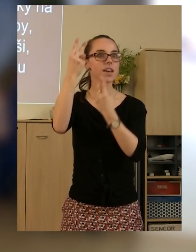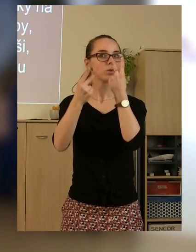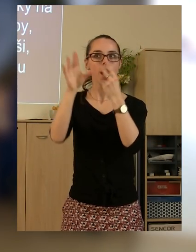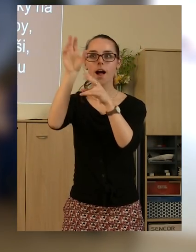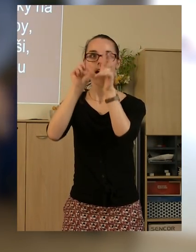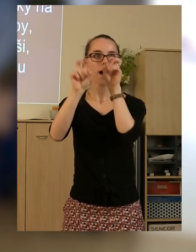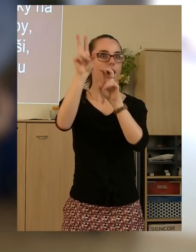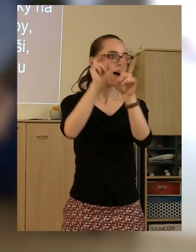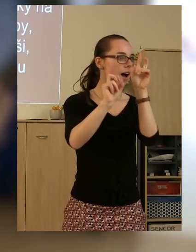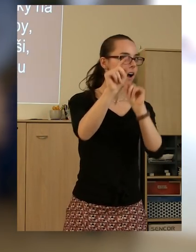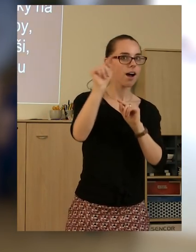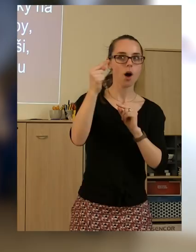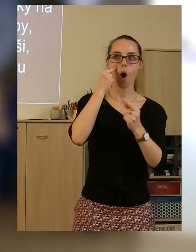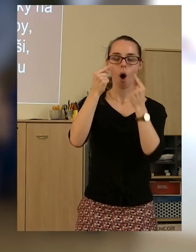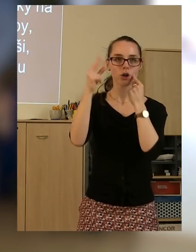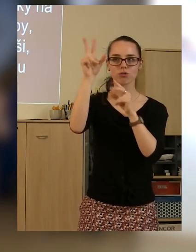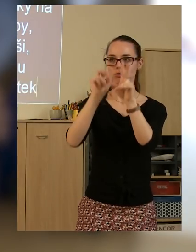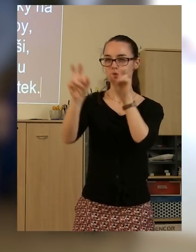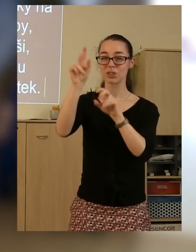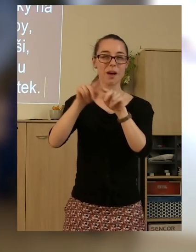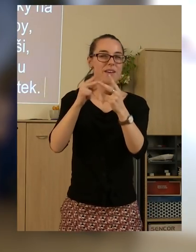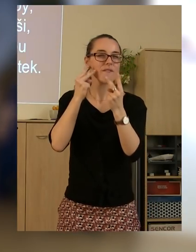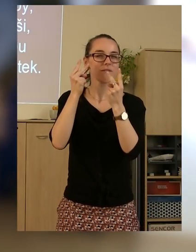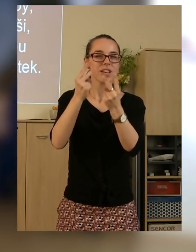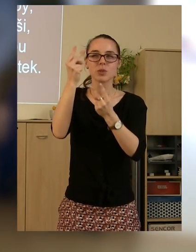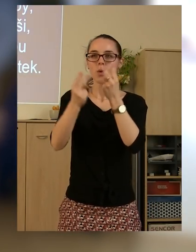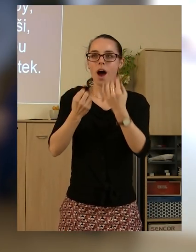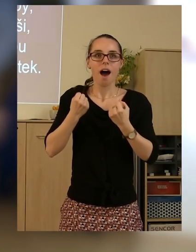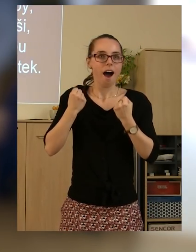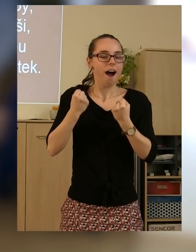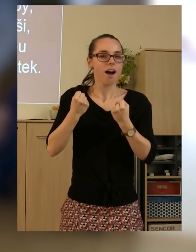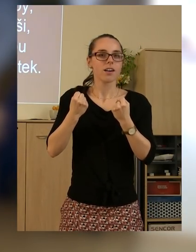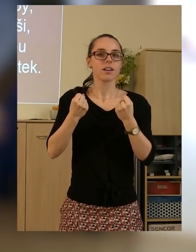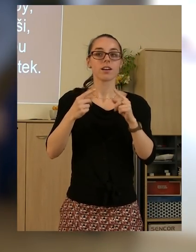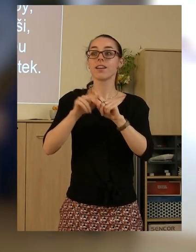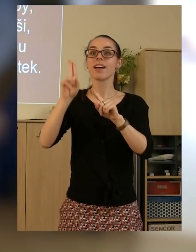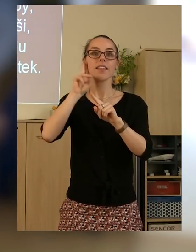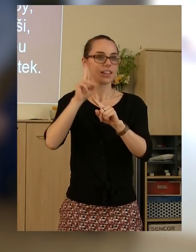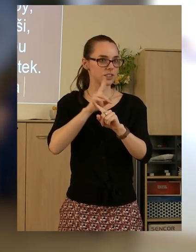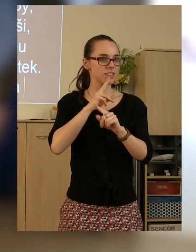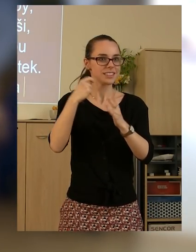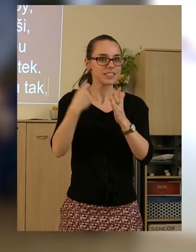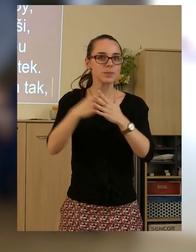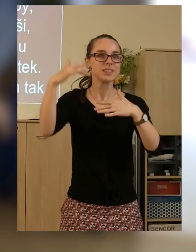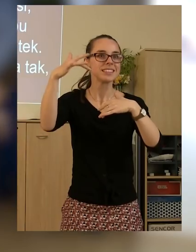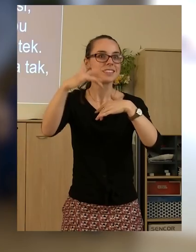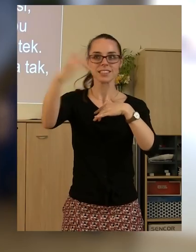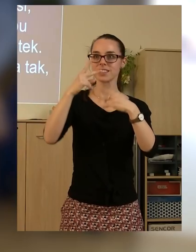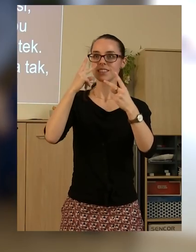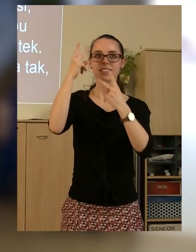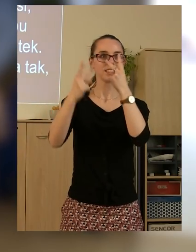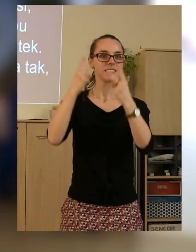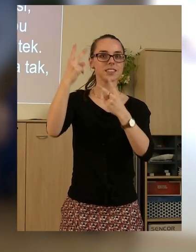tvrdit, že vizualita, tak jak ji vnímají neslyšící, je výrazně